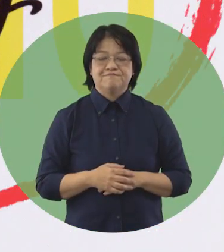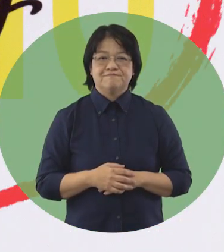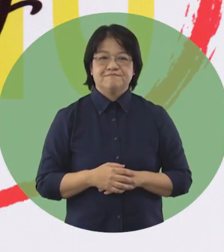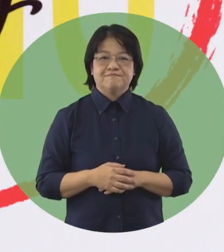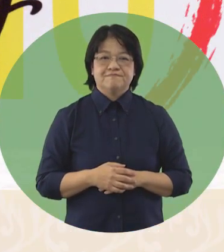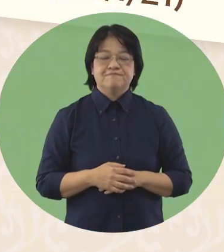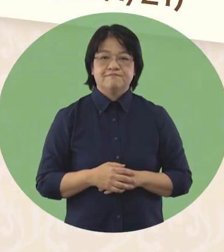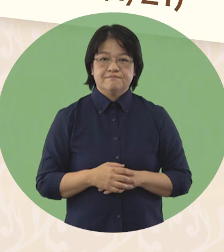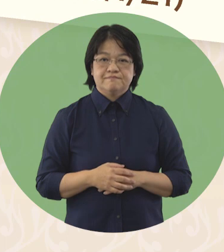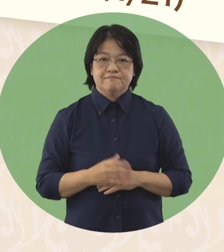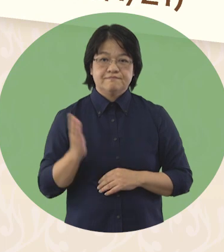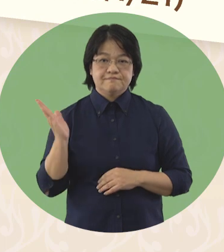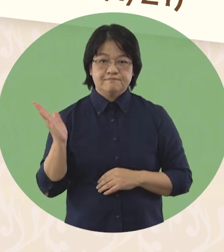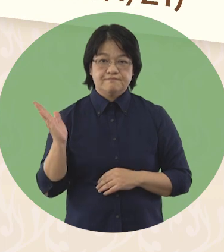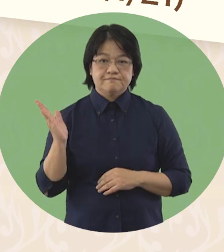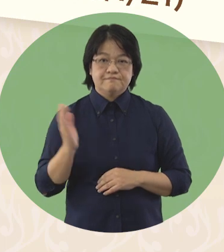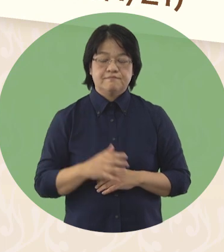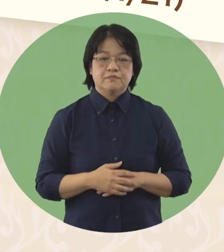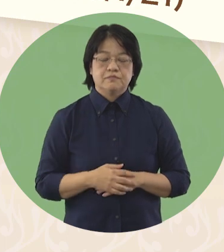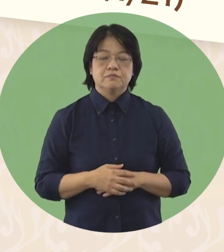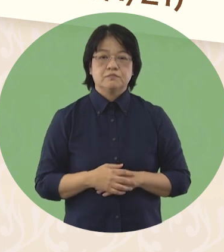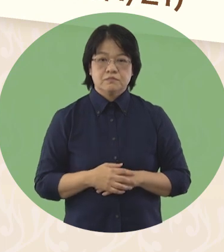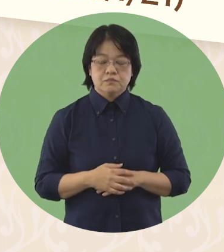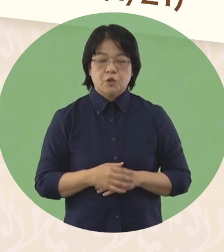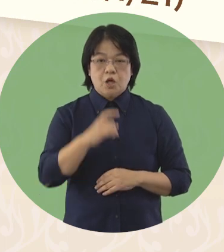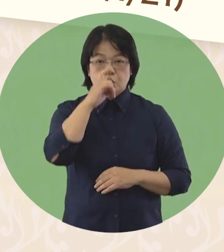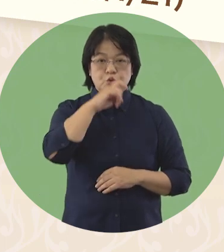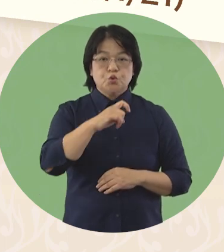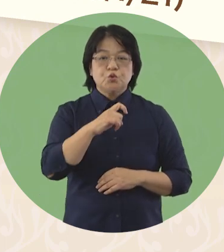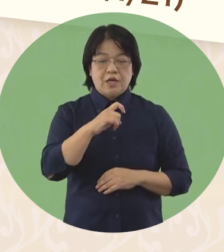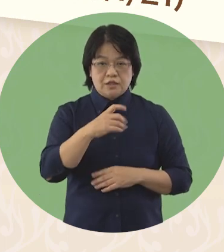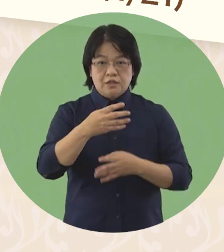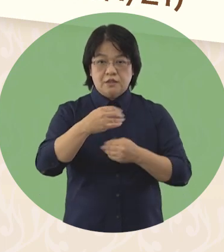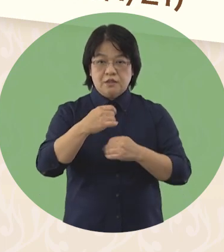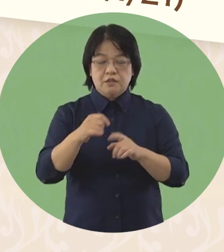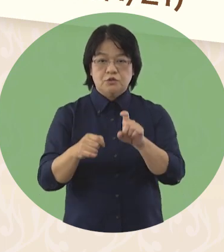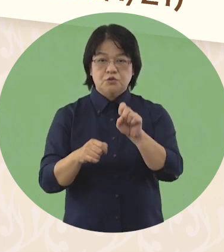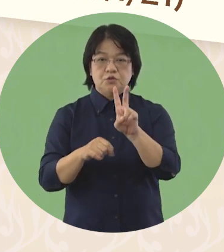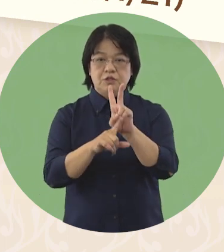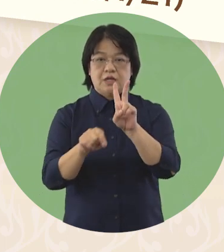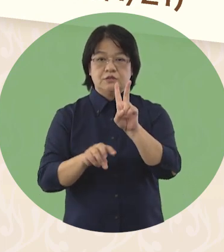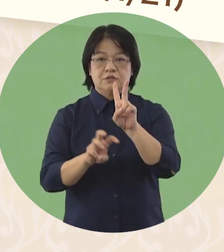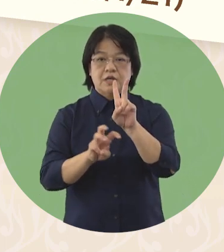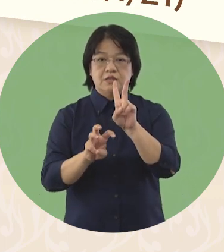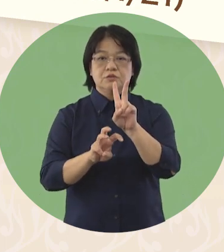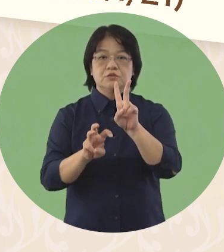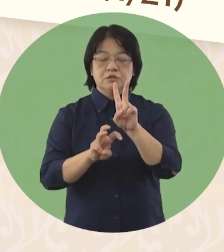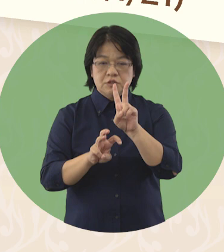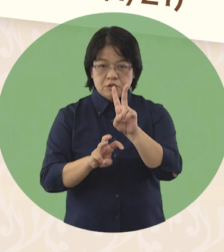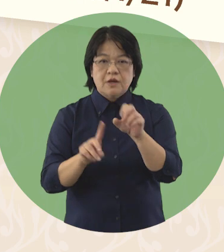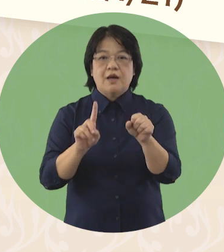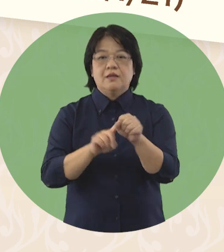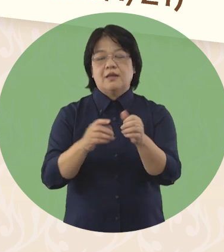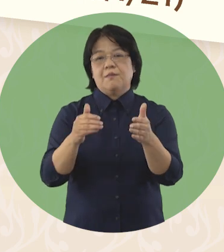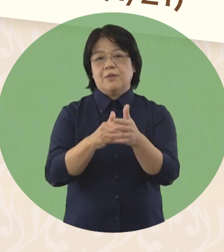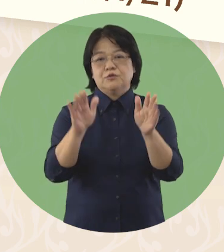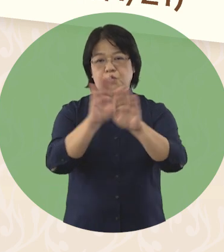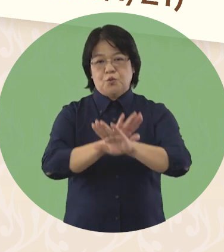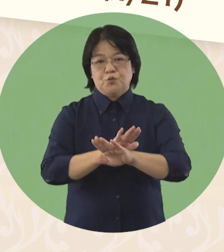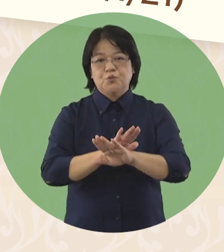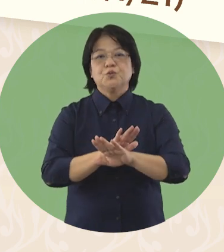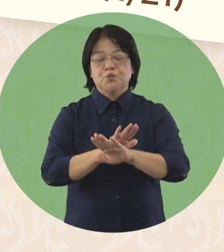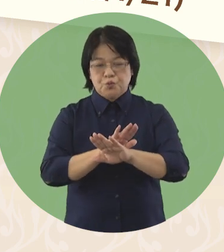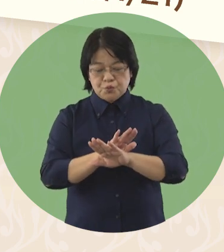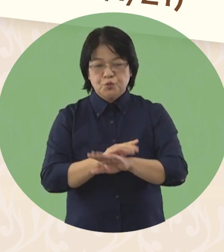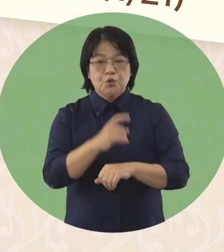うまんちゅアニバーサリー、 旧暦12月30日はチュシヌユルー大晦日です。 旧暦には